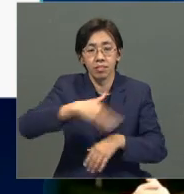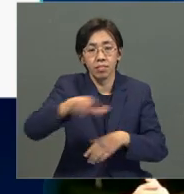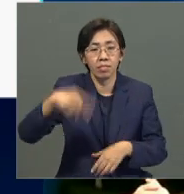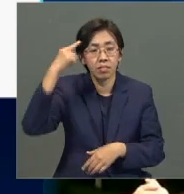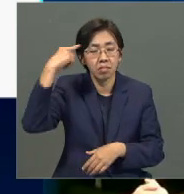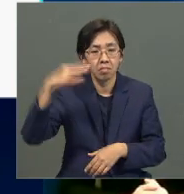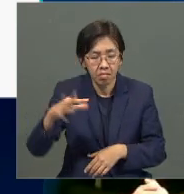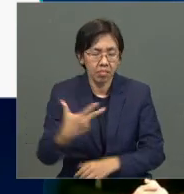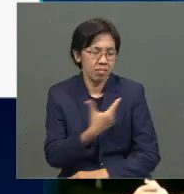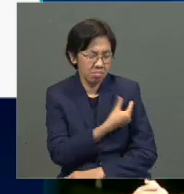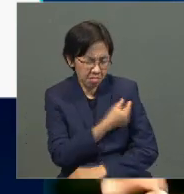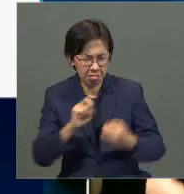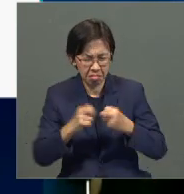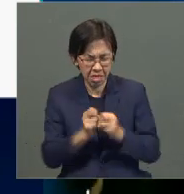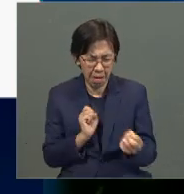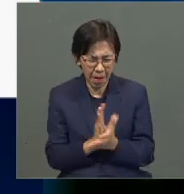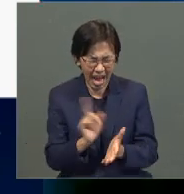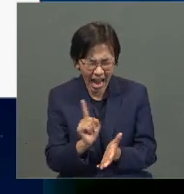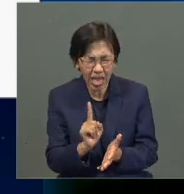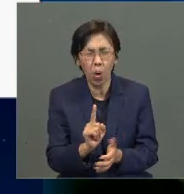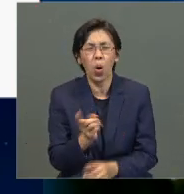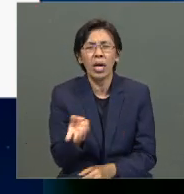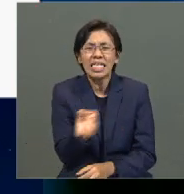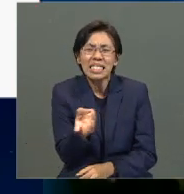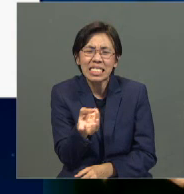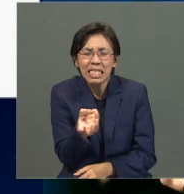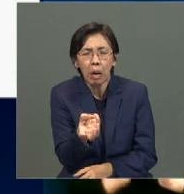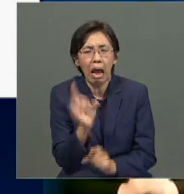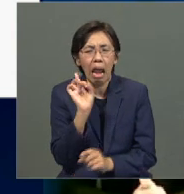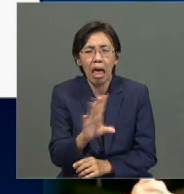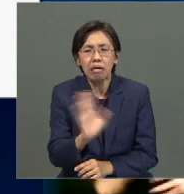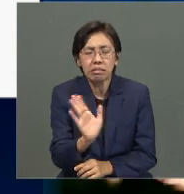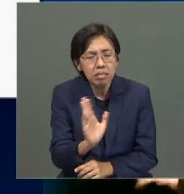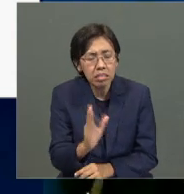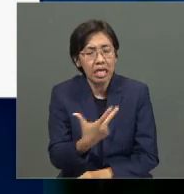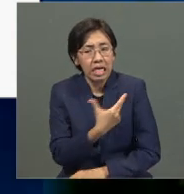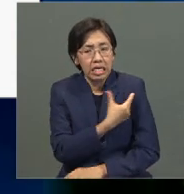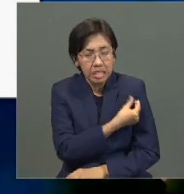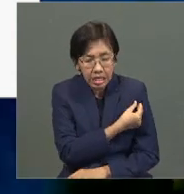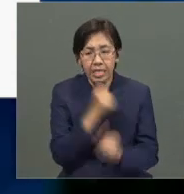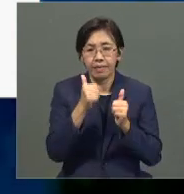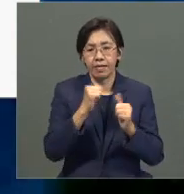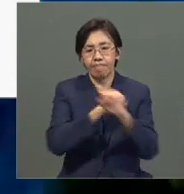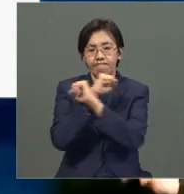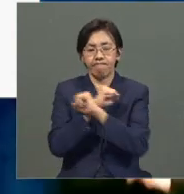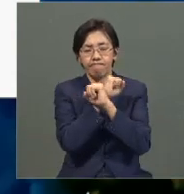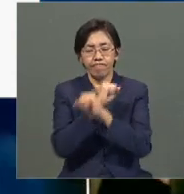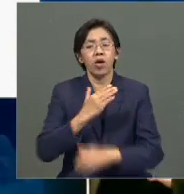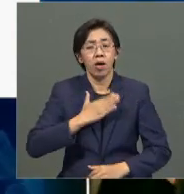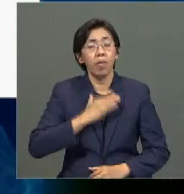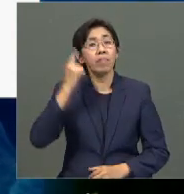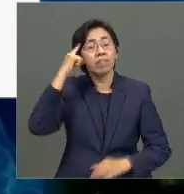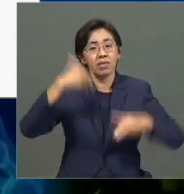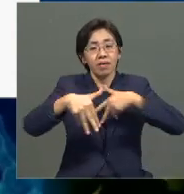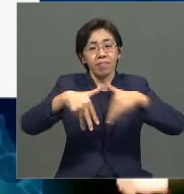าเป็นอาการที่ไม่รุนแรงนะครับก็ไม่ต้องกังวลนะครับเพราะฉะนั้นในภาพรวมการฉีดวัคซีนก็มีความปลอดภัยและผมเชื่อว่าขณะนี้พี่น้องประช